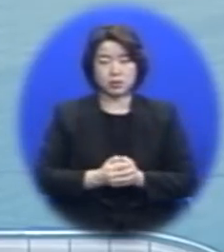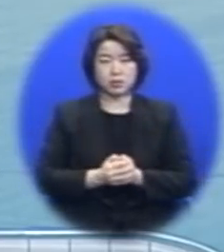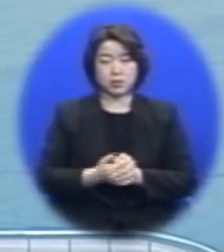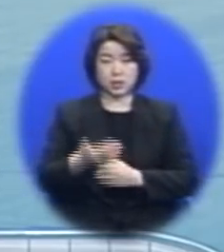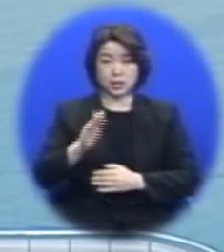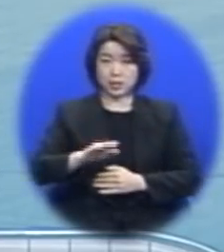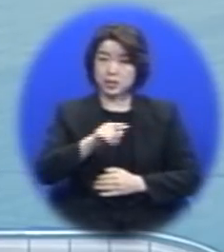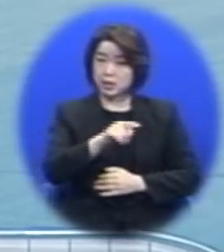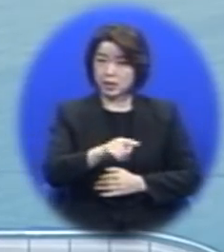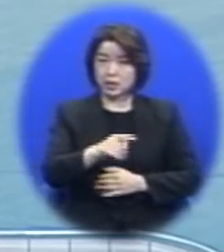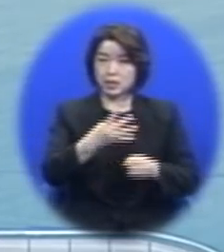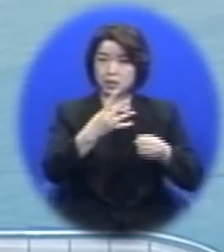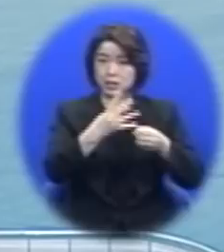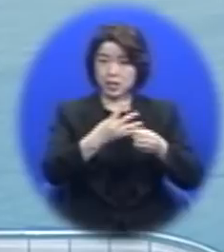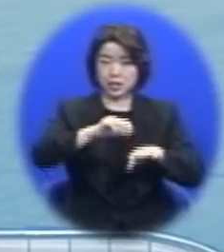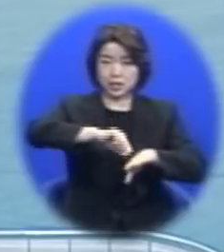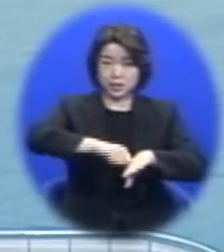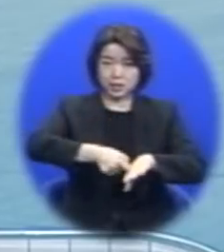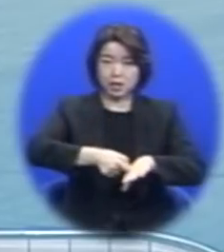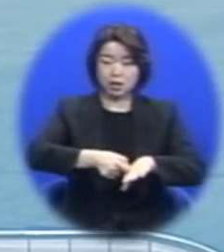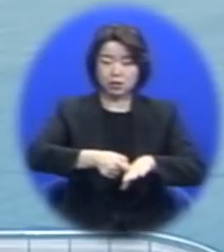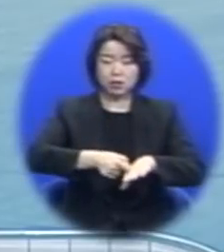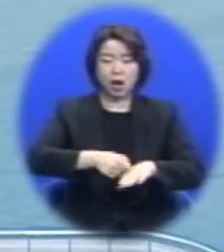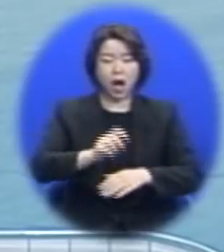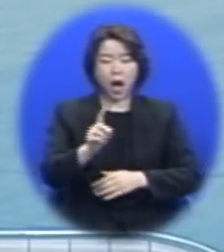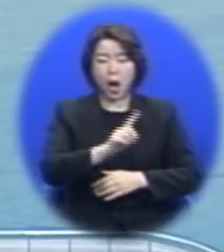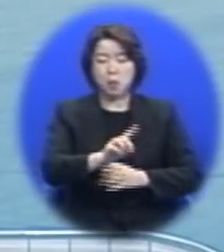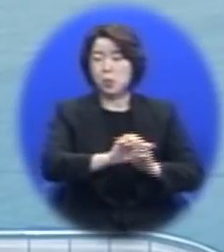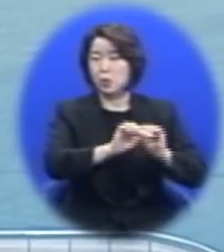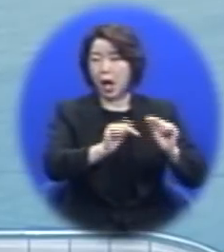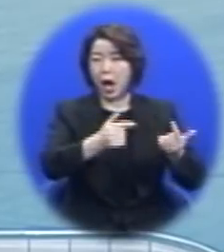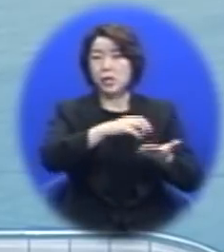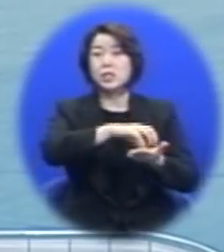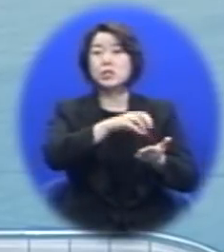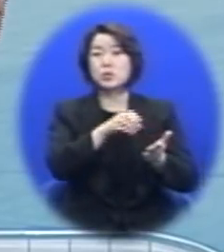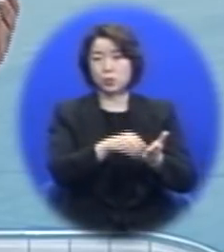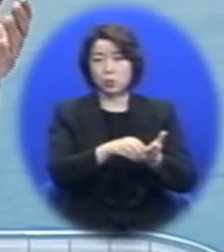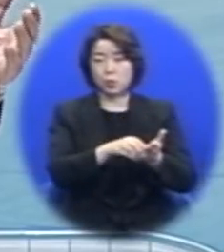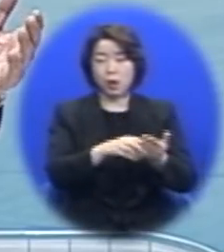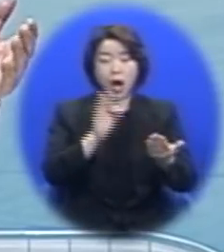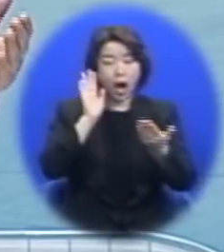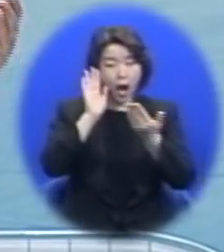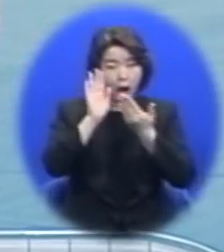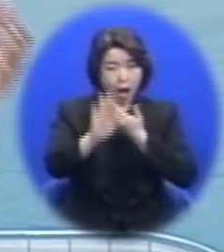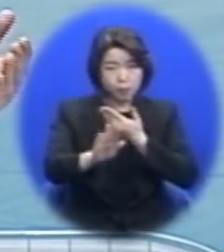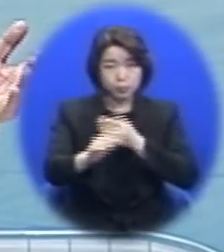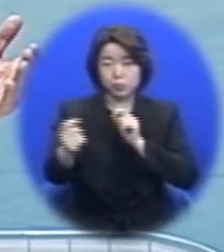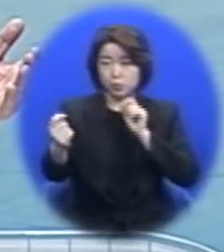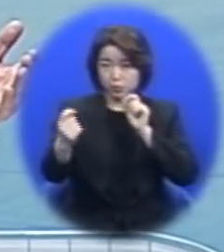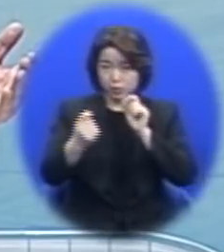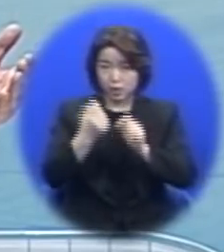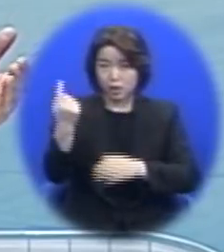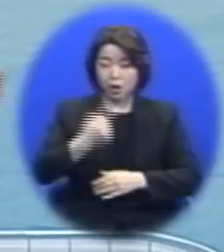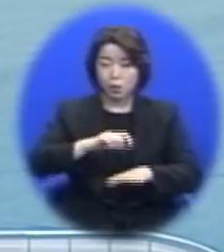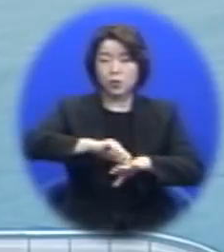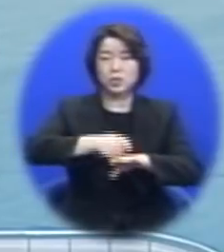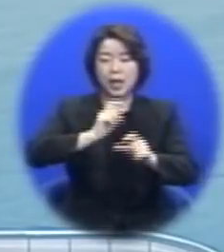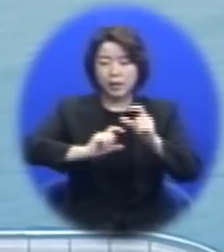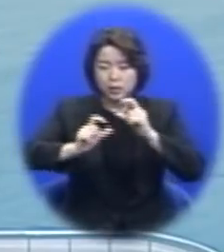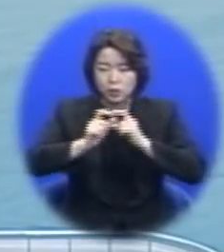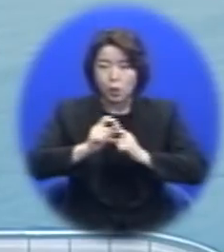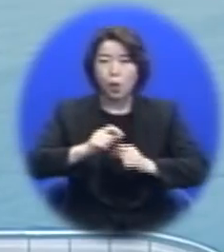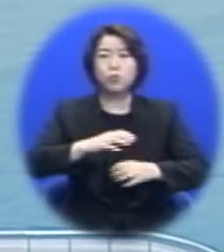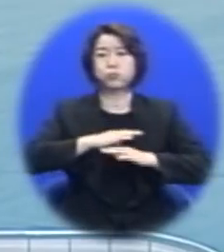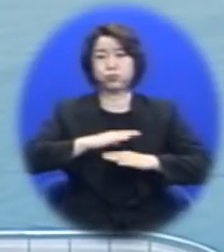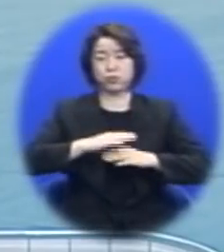그런데 이 네 가지 재앙은 사실 아무것도 아닐 정도로 이제 다가오는 재앙이 더 무서워요. 독수리